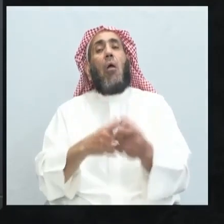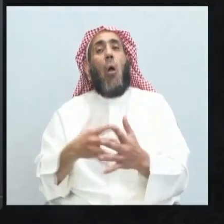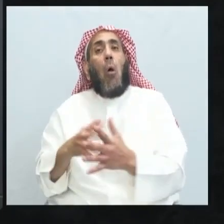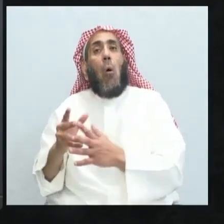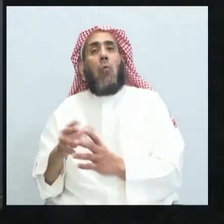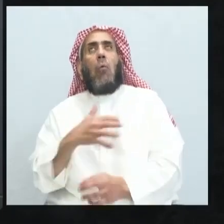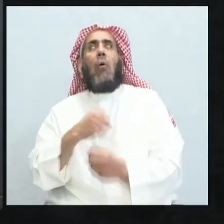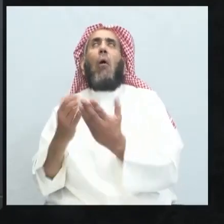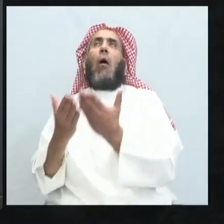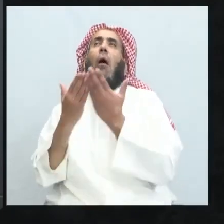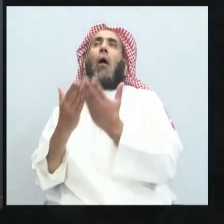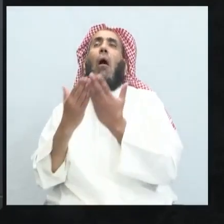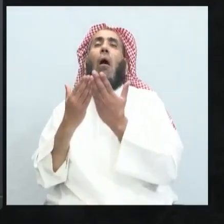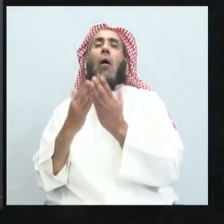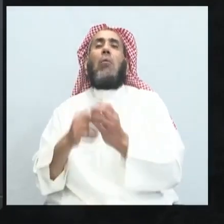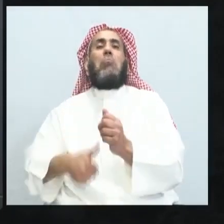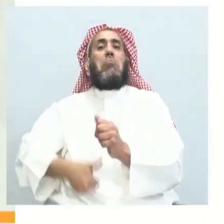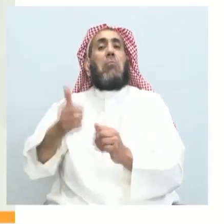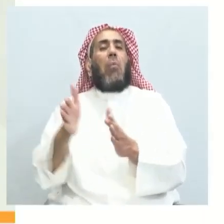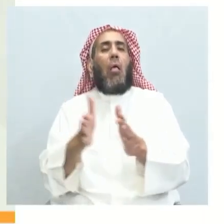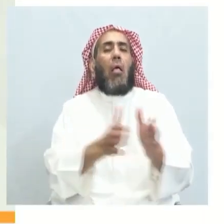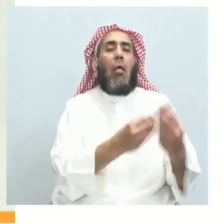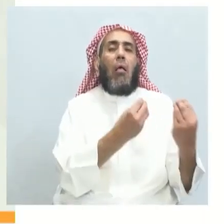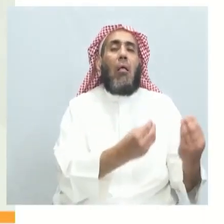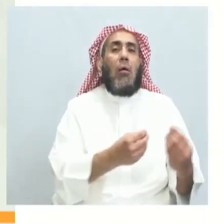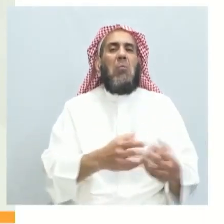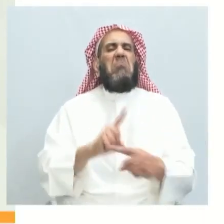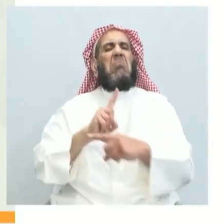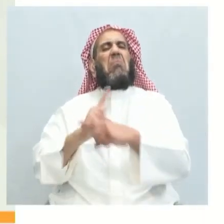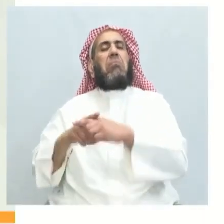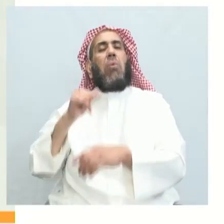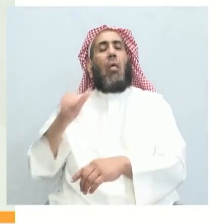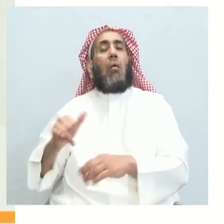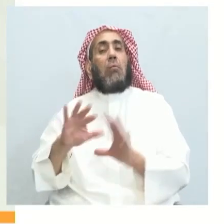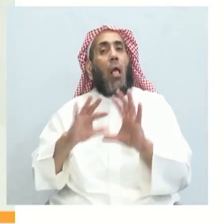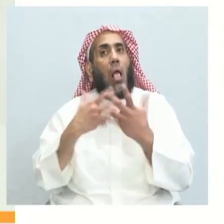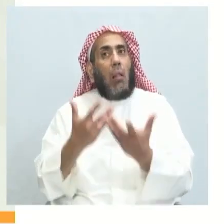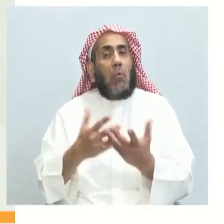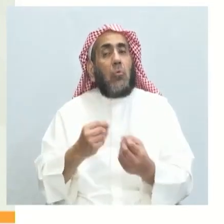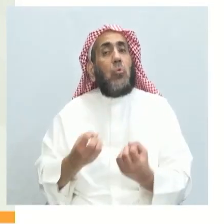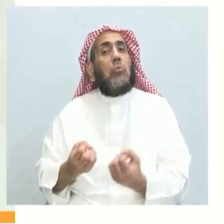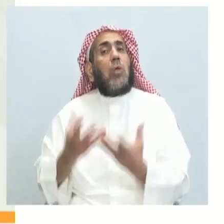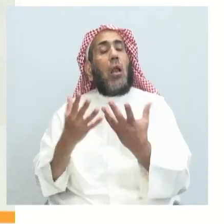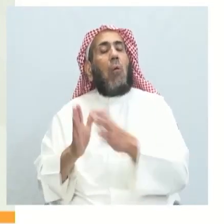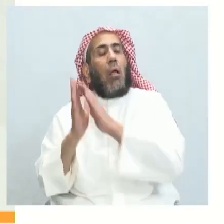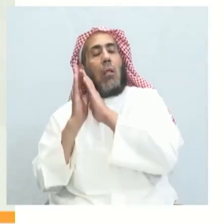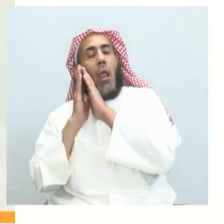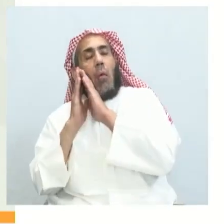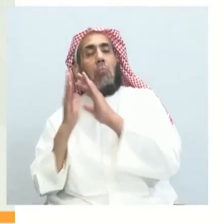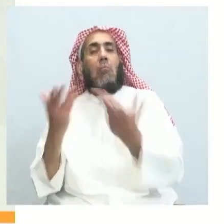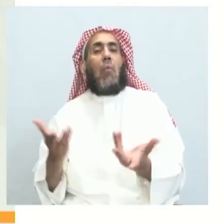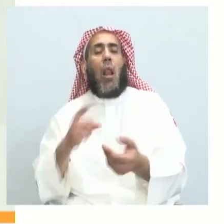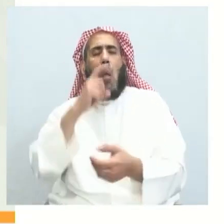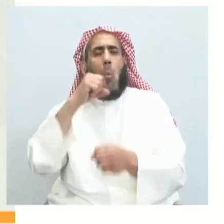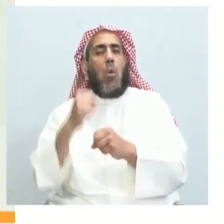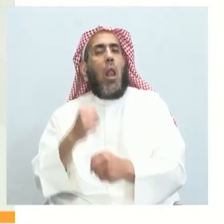والخوف ثم في وقت الرخاء لا تعملون وثم يقول يعني هو يتعجب كيف انت تريد الجنه وانت نائم لابد